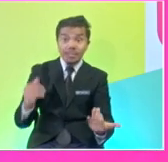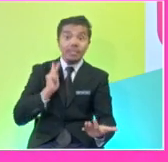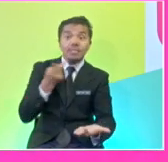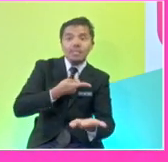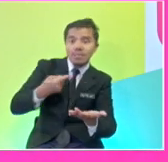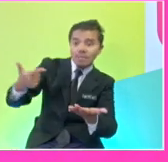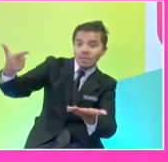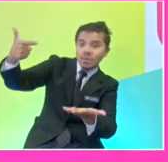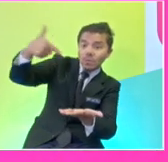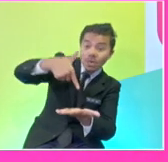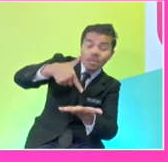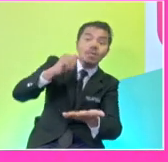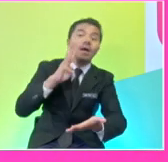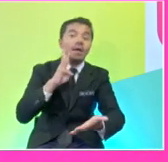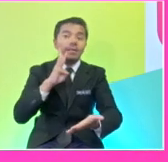semua